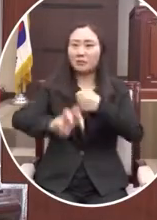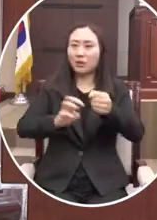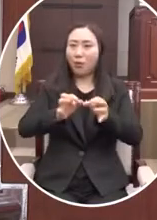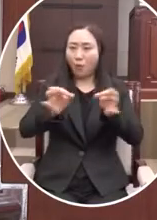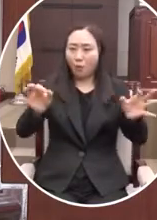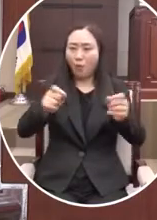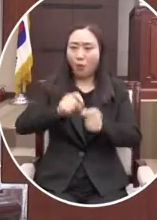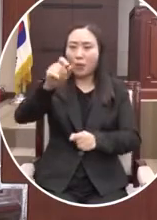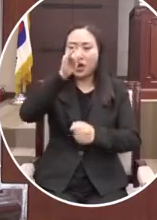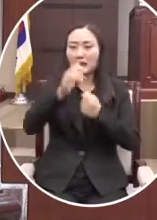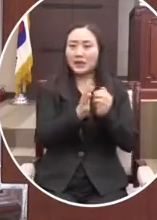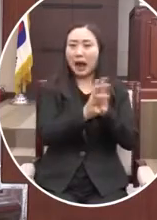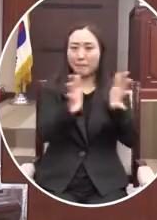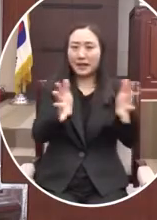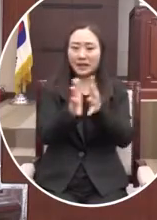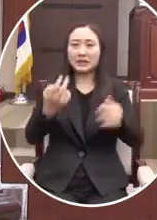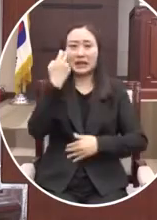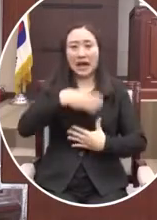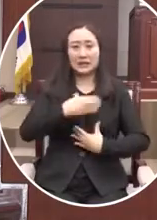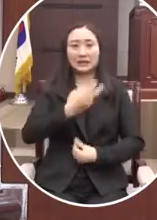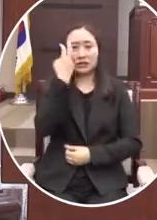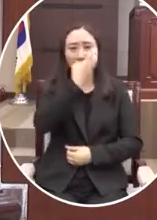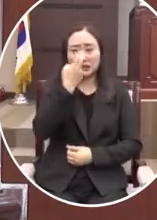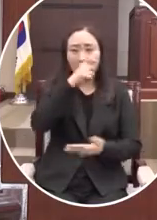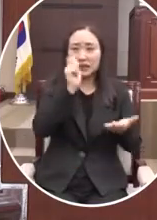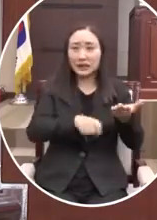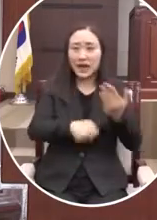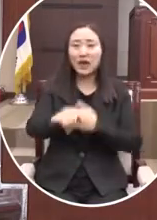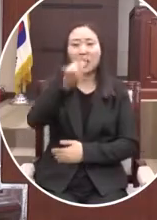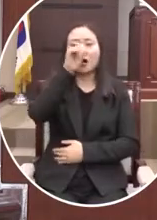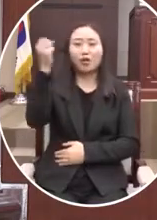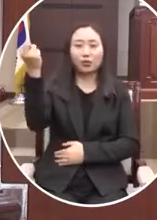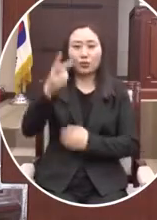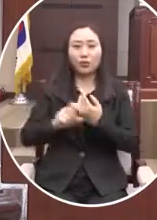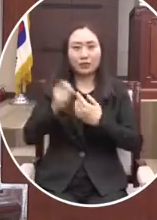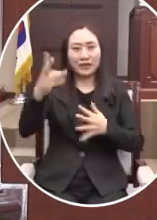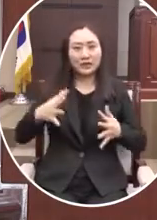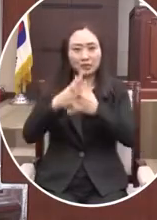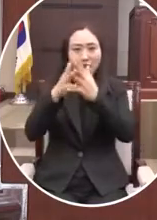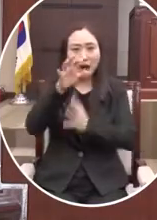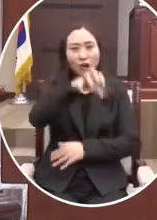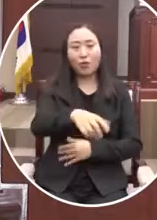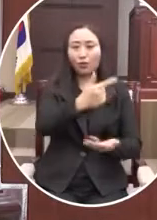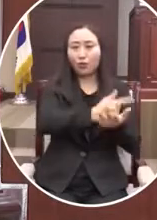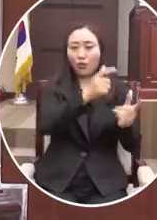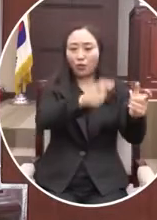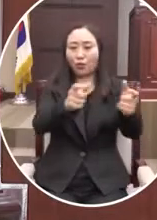30년 넘은 아파트 단지에 대한 안전 진단을 비롯한 재건축 사업이